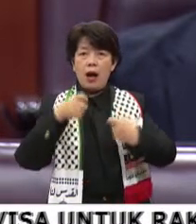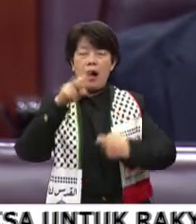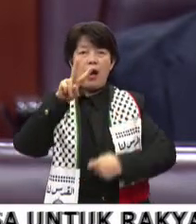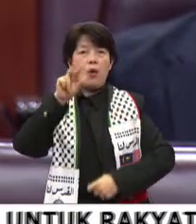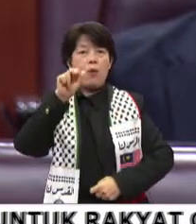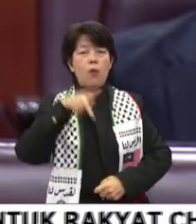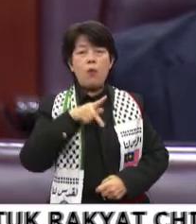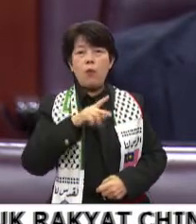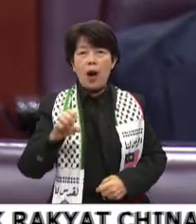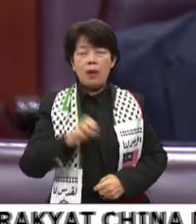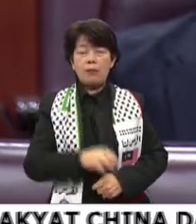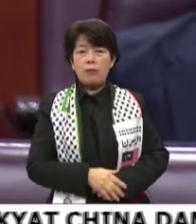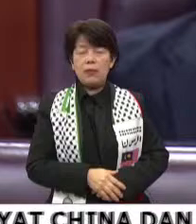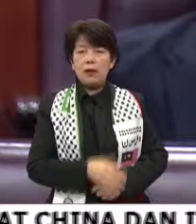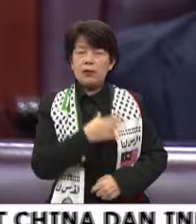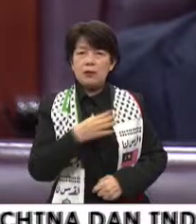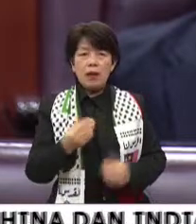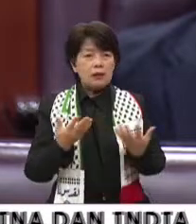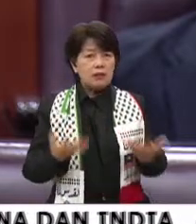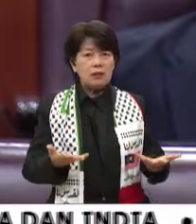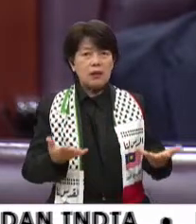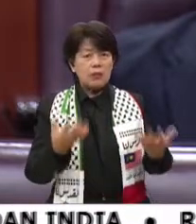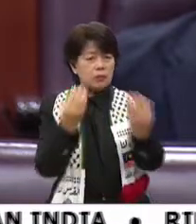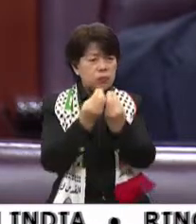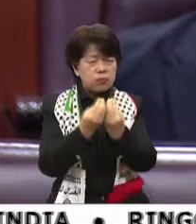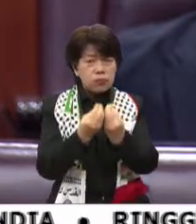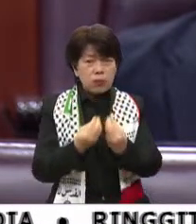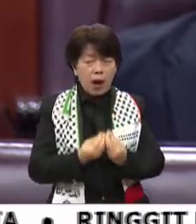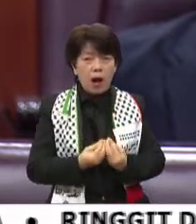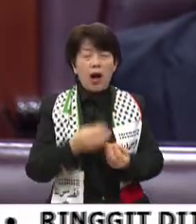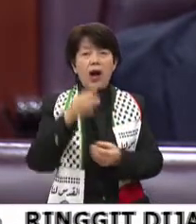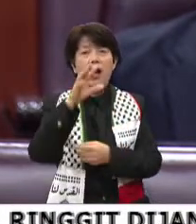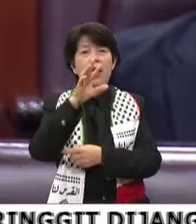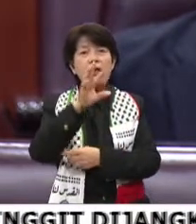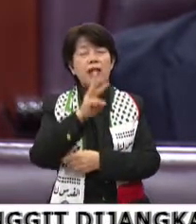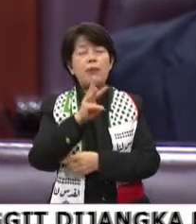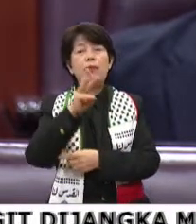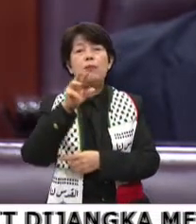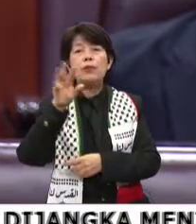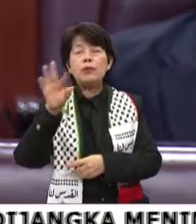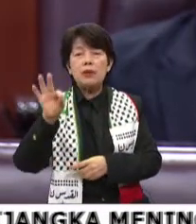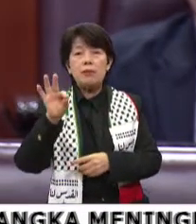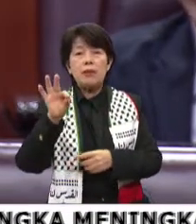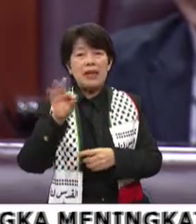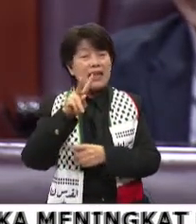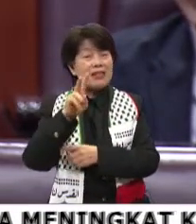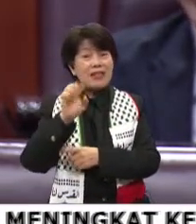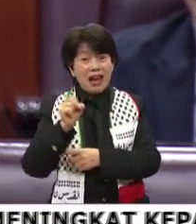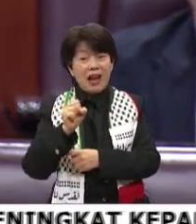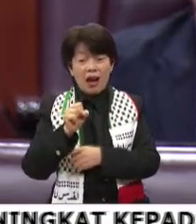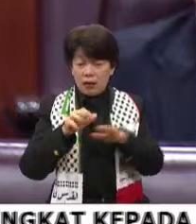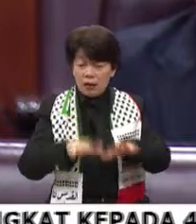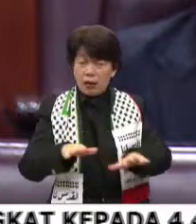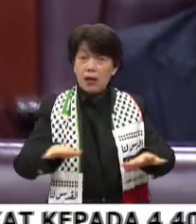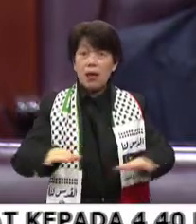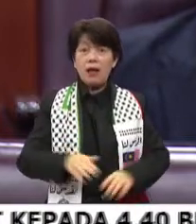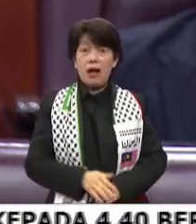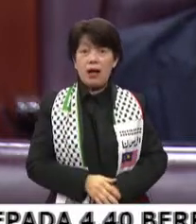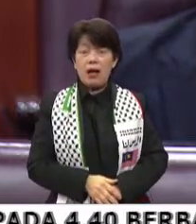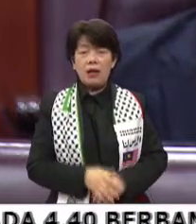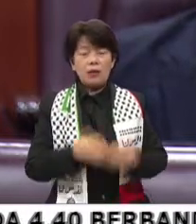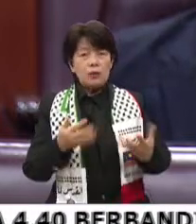vap daripada jumlah tersebut 69 kes adalah dalam kalangan kanak-kanak itu